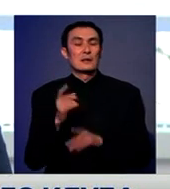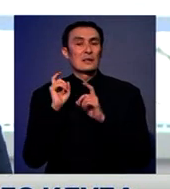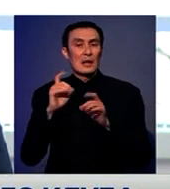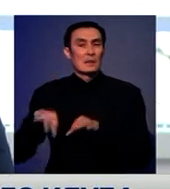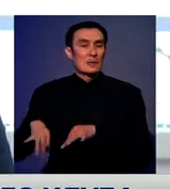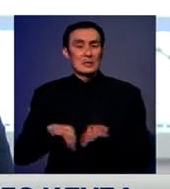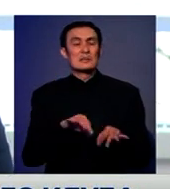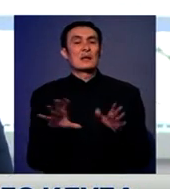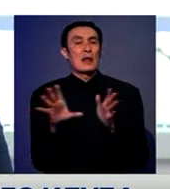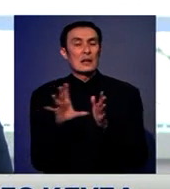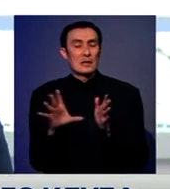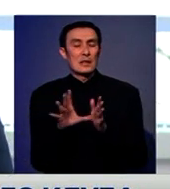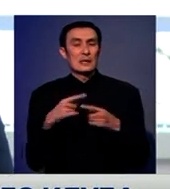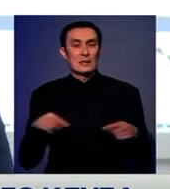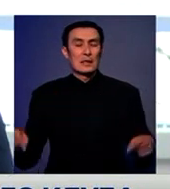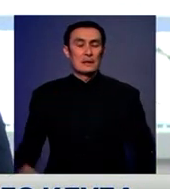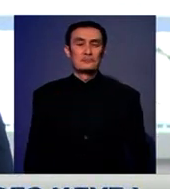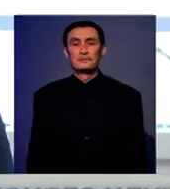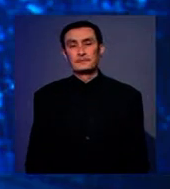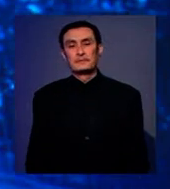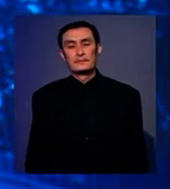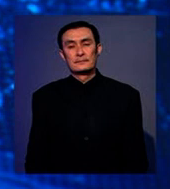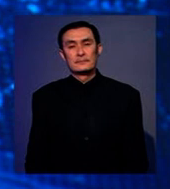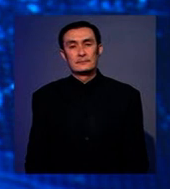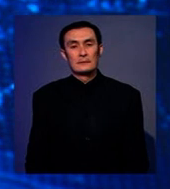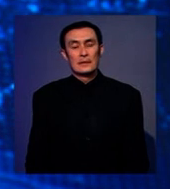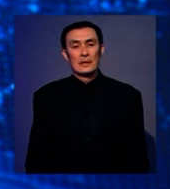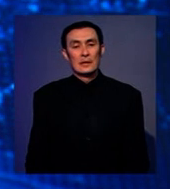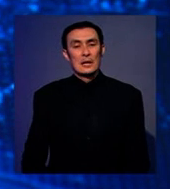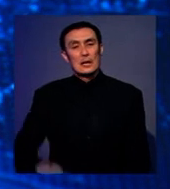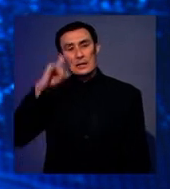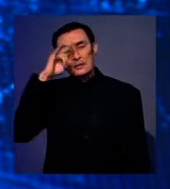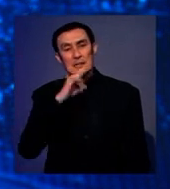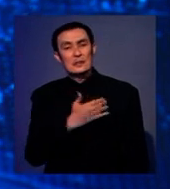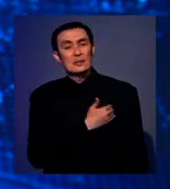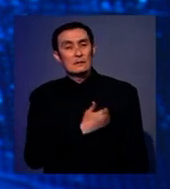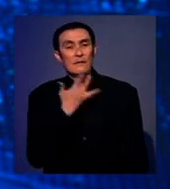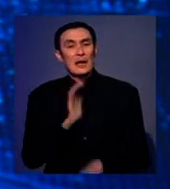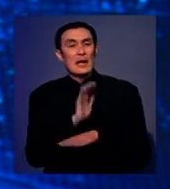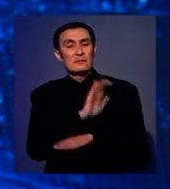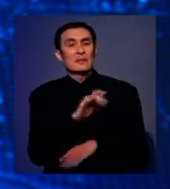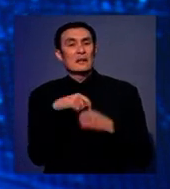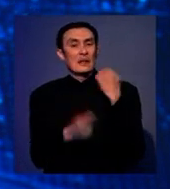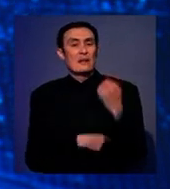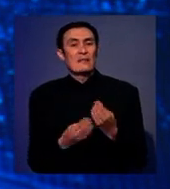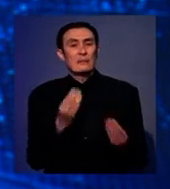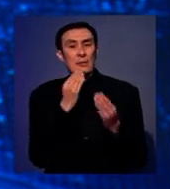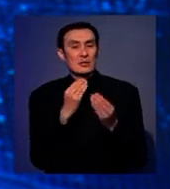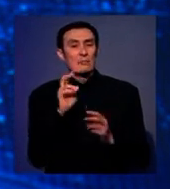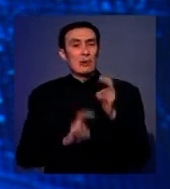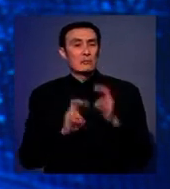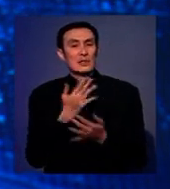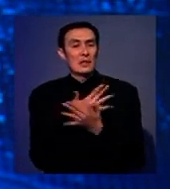и логистики, электроэнергии. Казахстан заинтересован в экспорте товаров, пищевой и